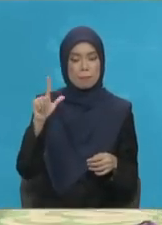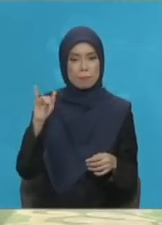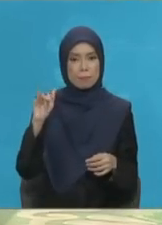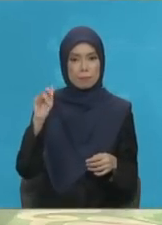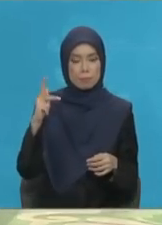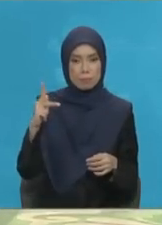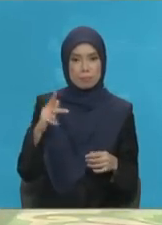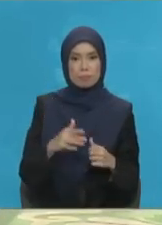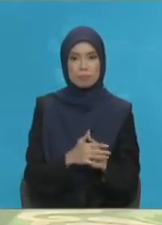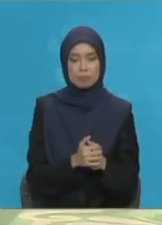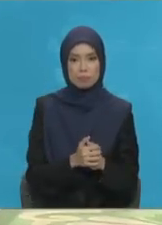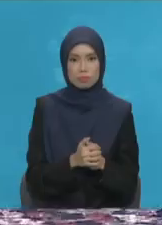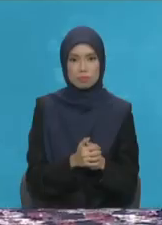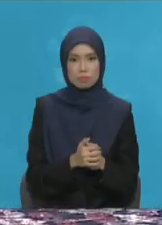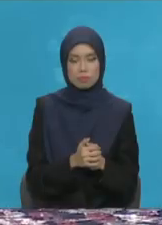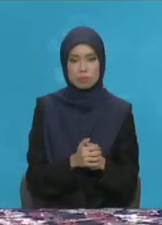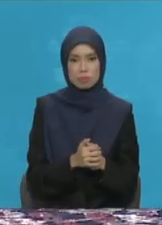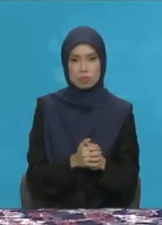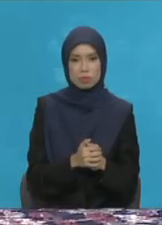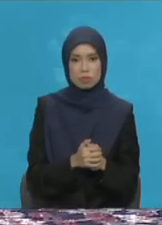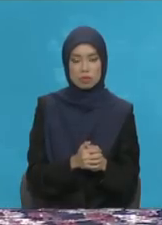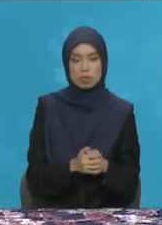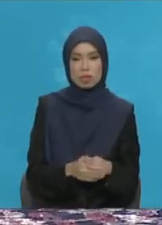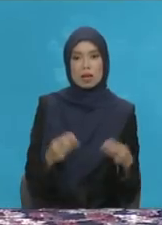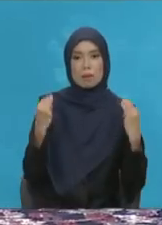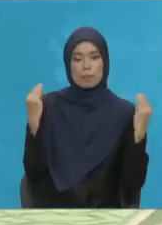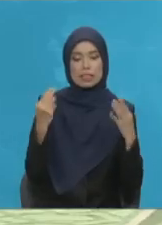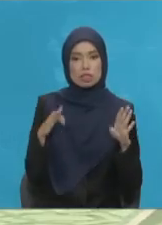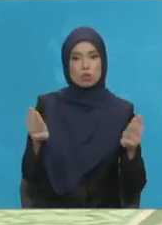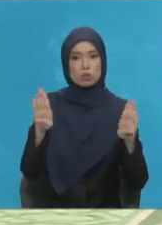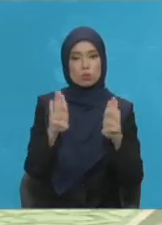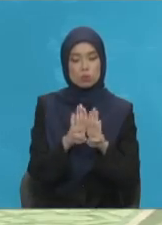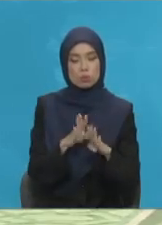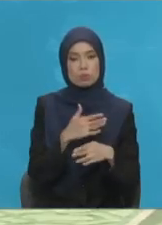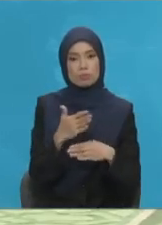yang Camat mulai menyadarkan supaya majelis ditutup